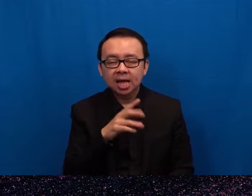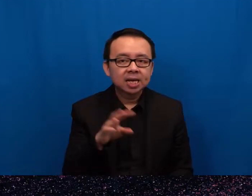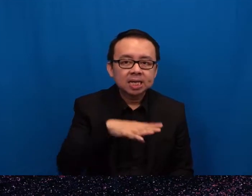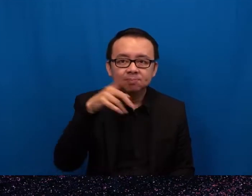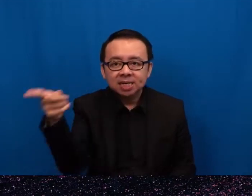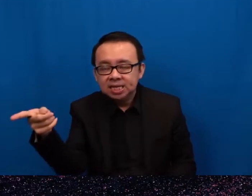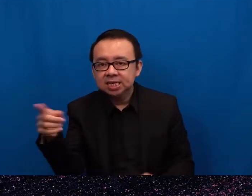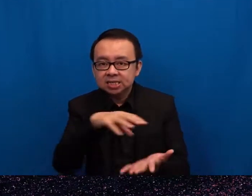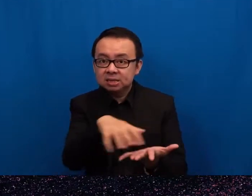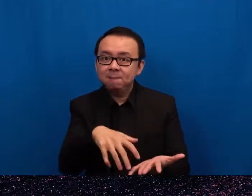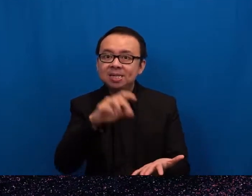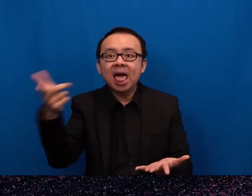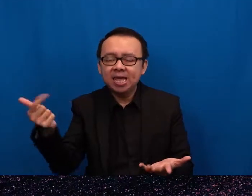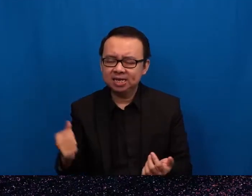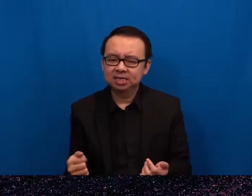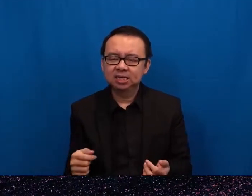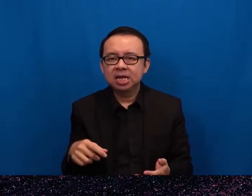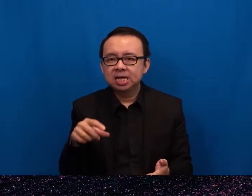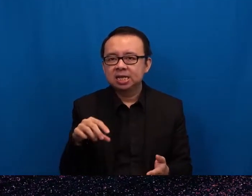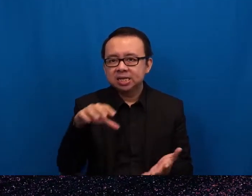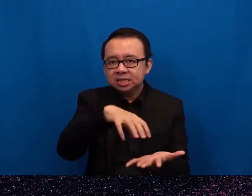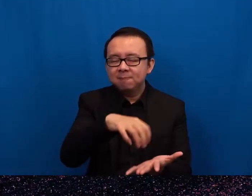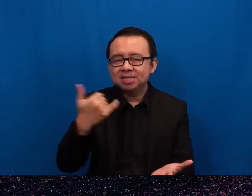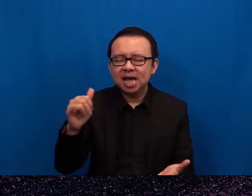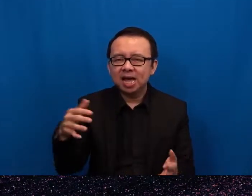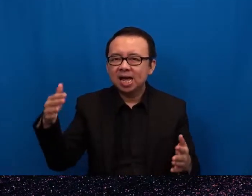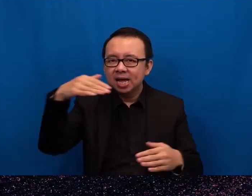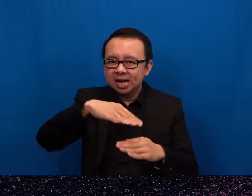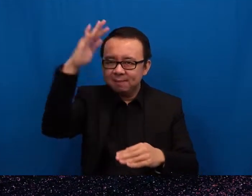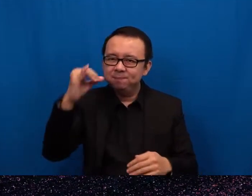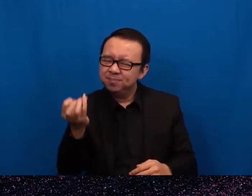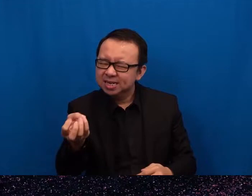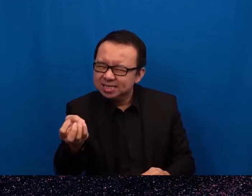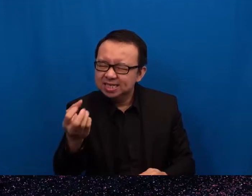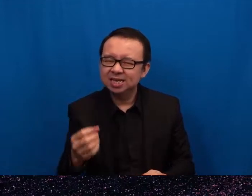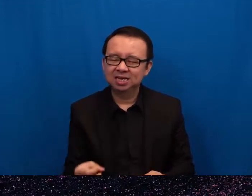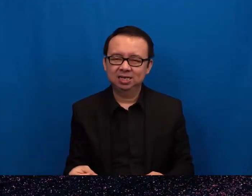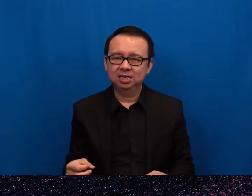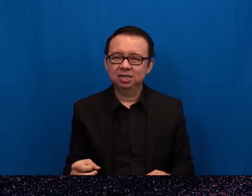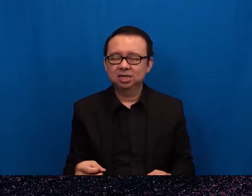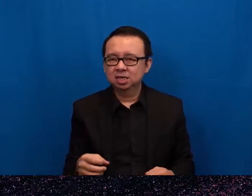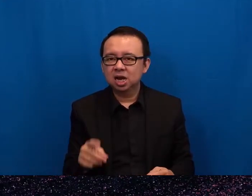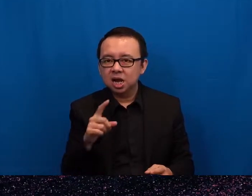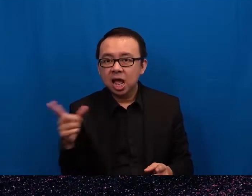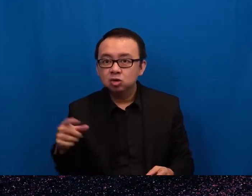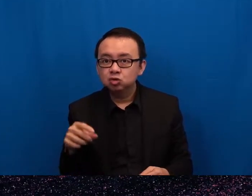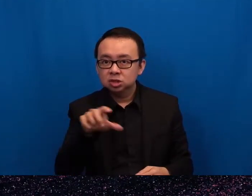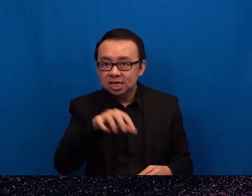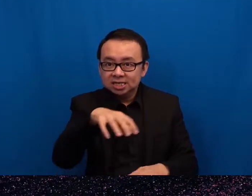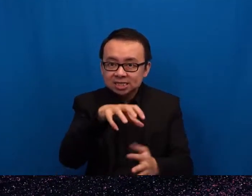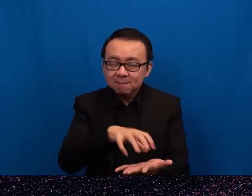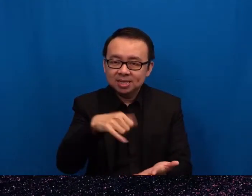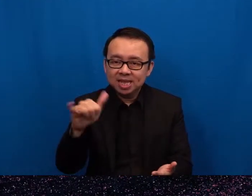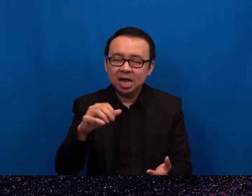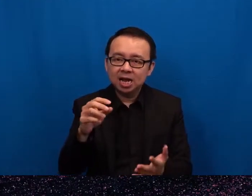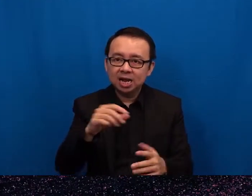lebih kecil, jumlahnya sekitar 3-40. Dan terjadi lawatan lagi. Lalu saya dipindah ke tempat yang lebih besar lagi. Di luar negeri.